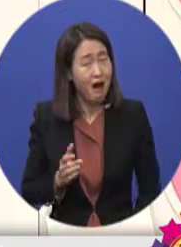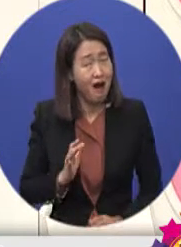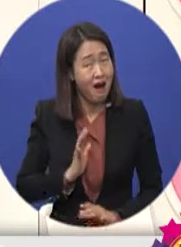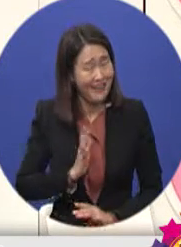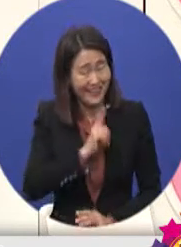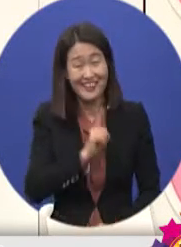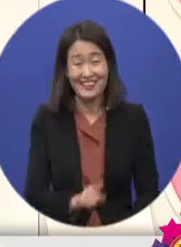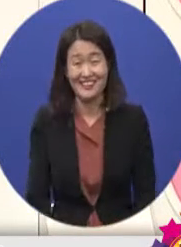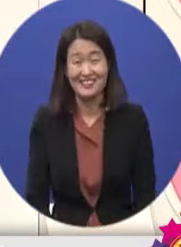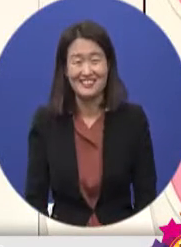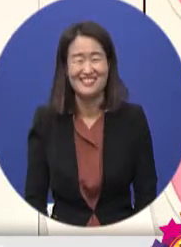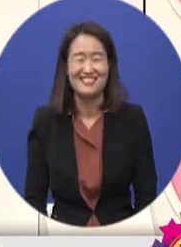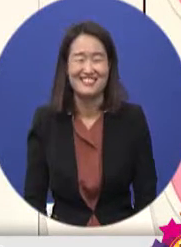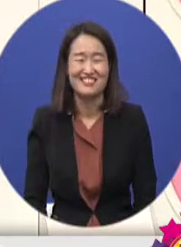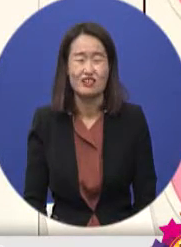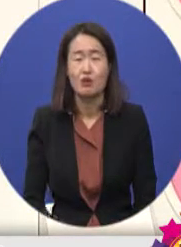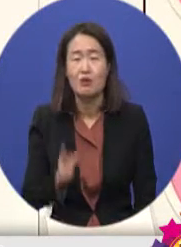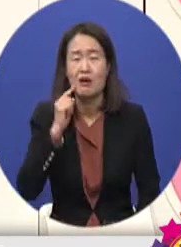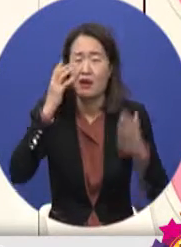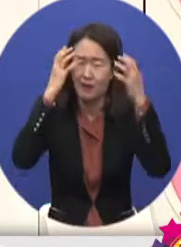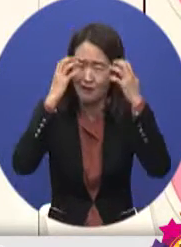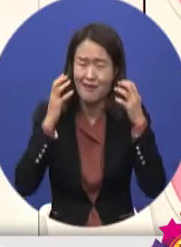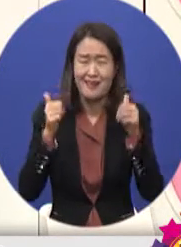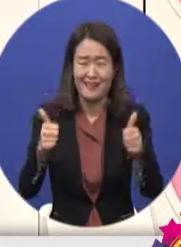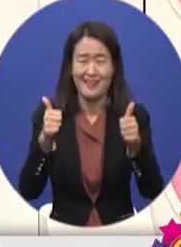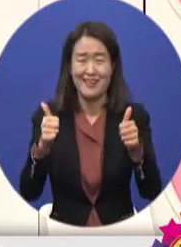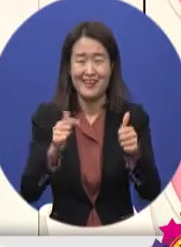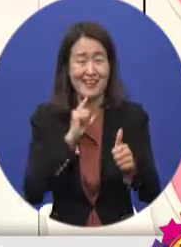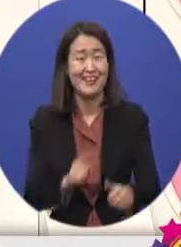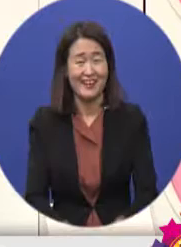나요. 여름이 좋아요. 네.